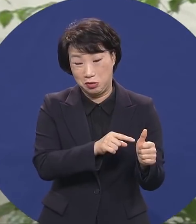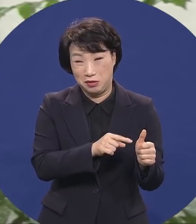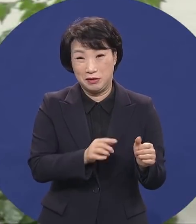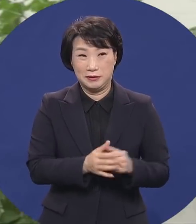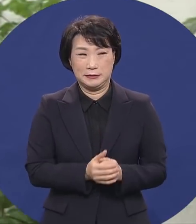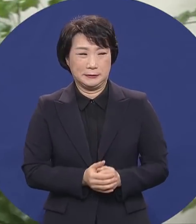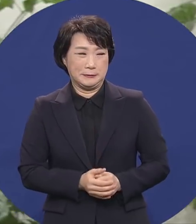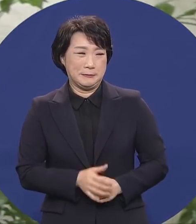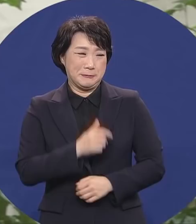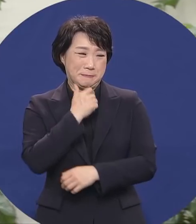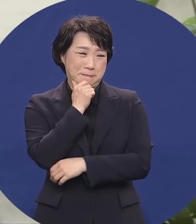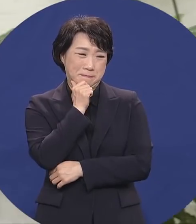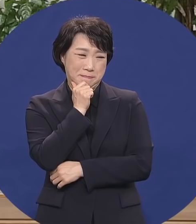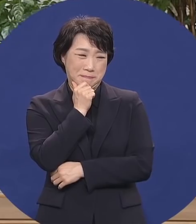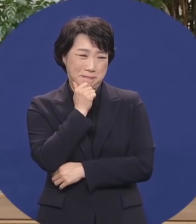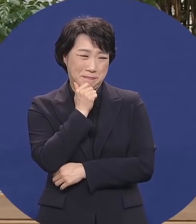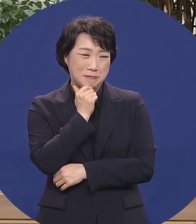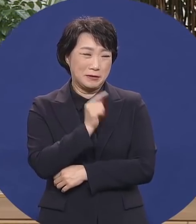저분은